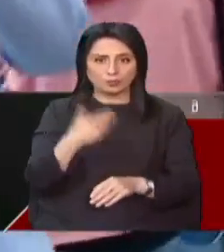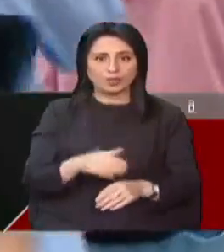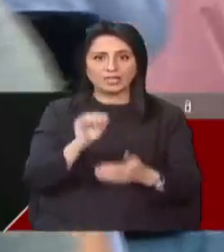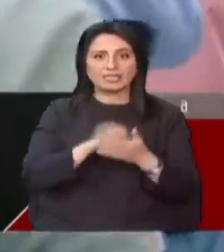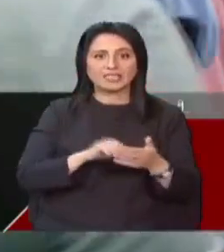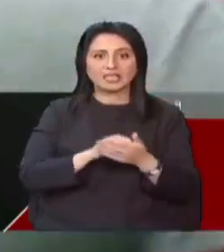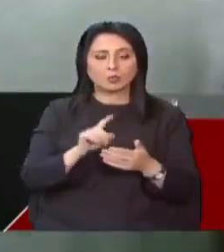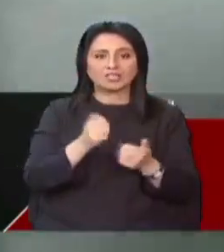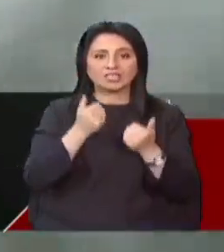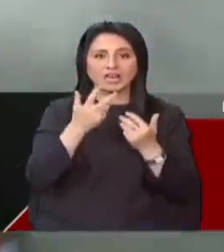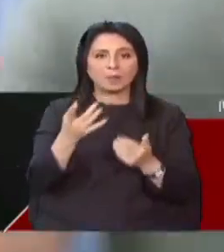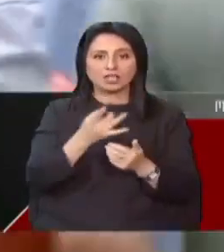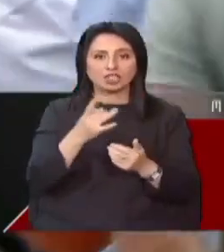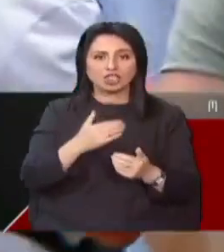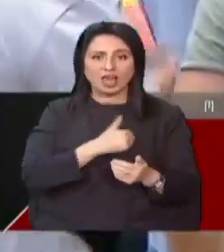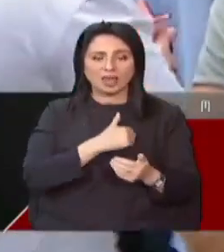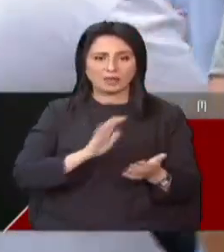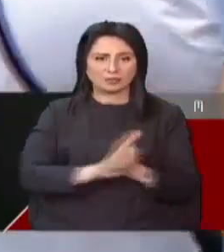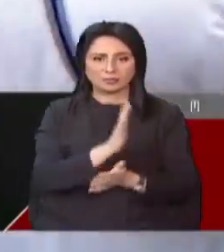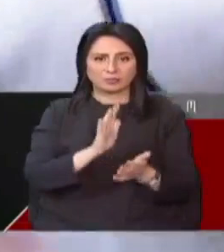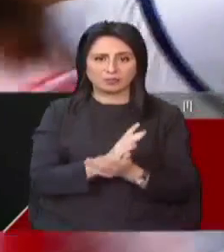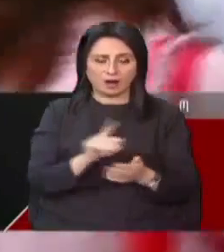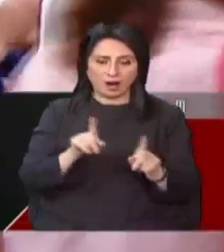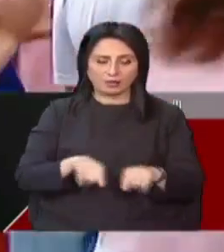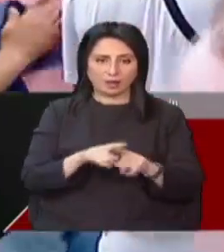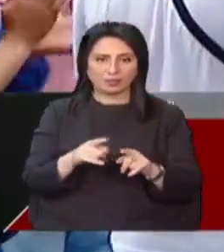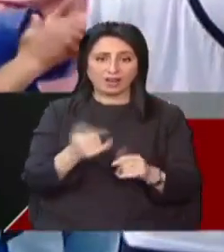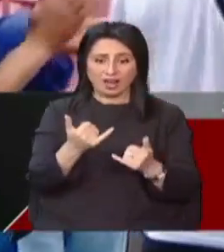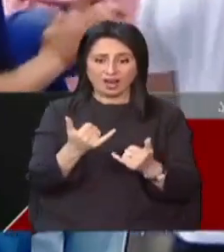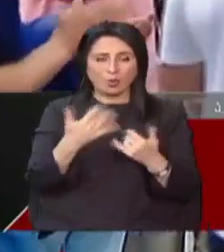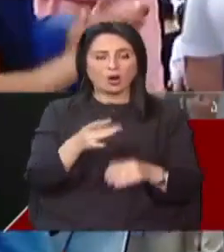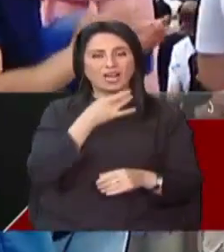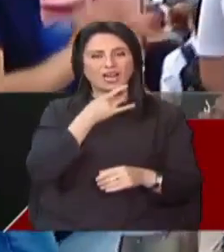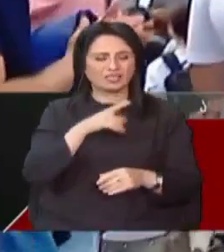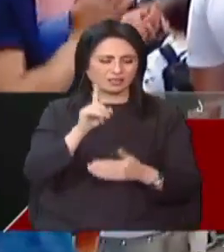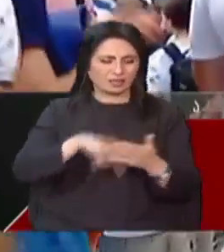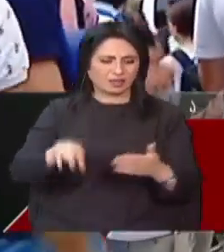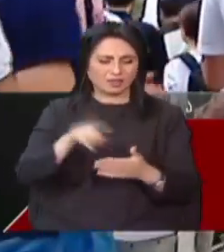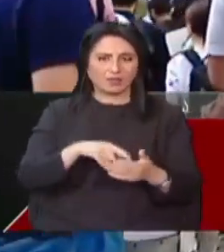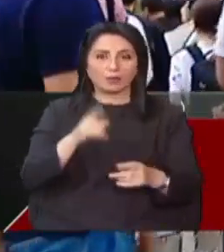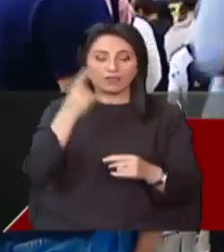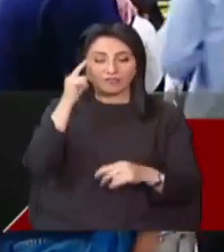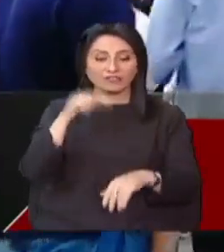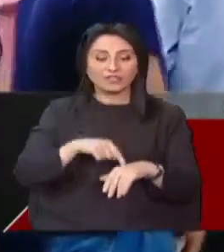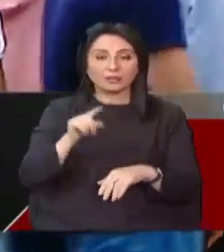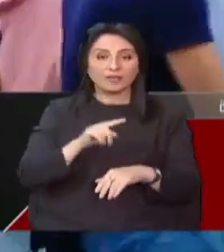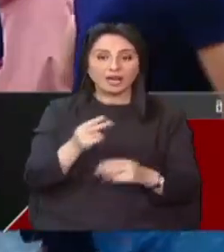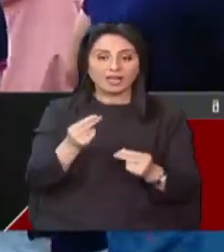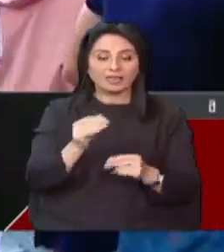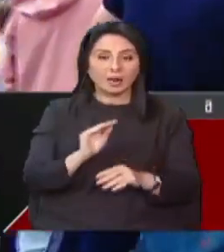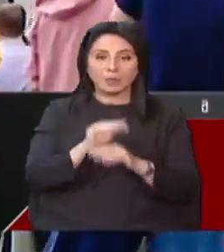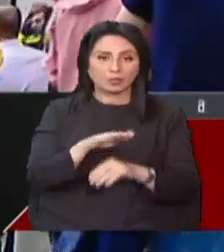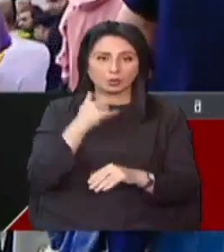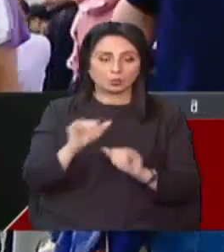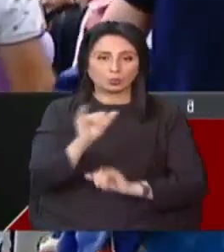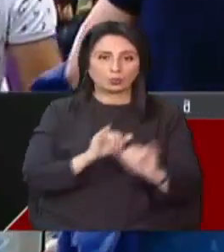Საფუძველი ეს არის, რომ რამოდენიმეჯერ იმედი გაგვიცურა ჩვენ და არ გვჯერა ეხლა, რომ აი კრიზისში არის. Უბრალოდ ხვდებით იმას, რომ რაღაც თანხების მომატება არ